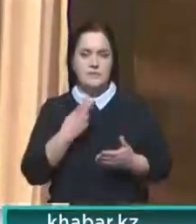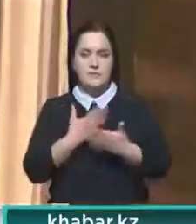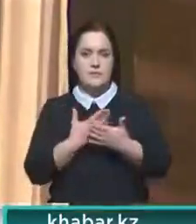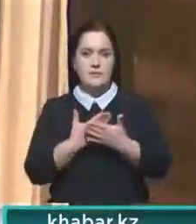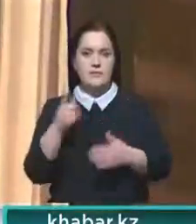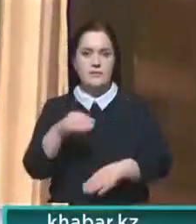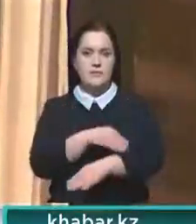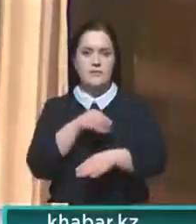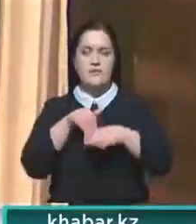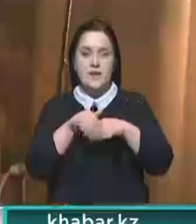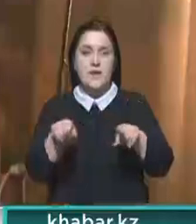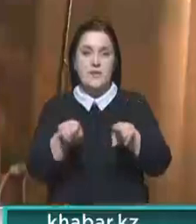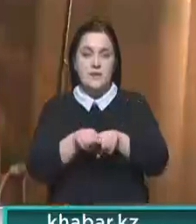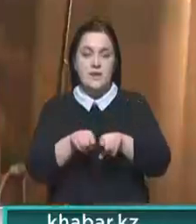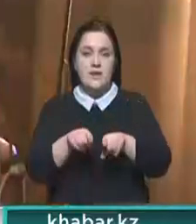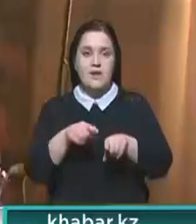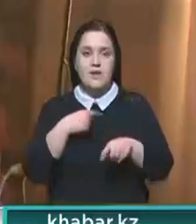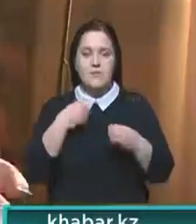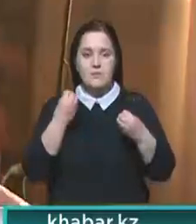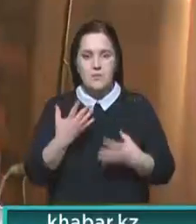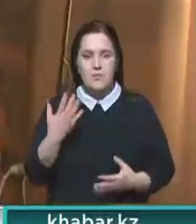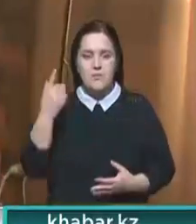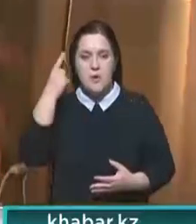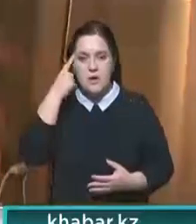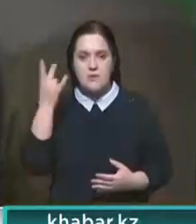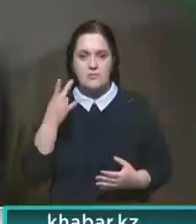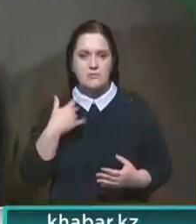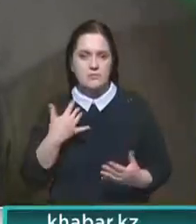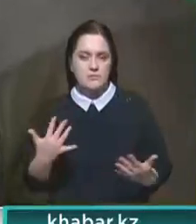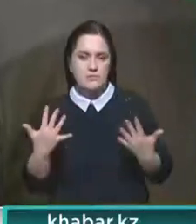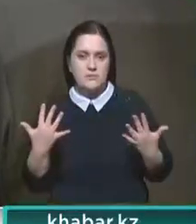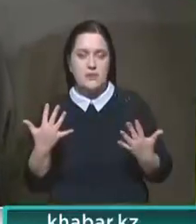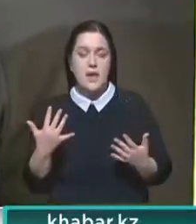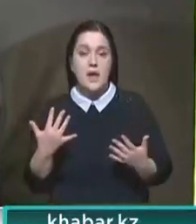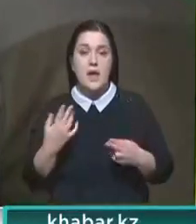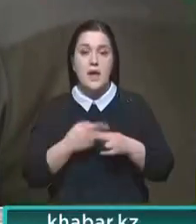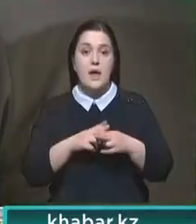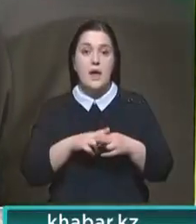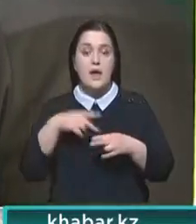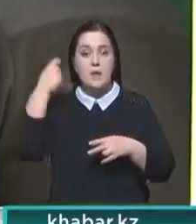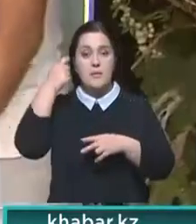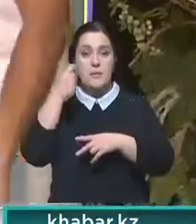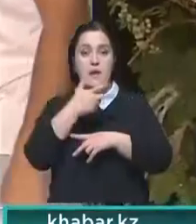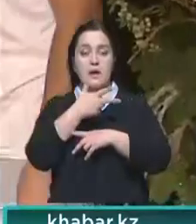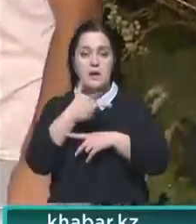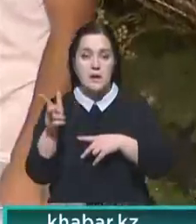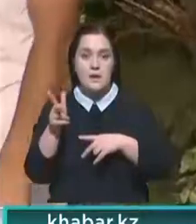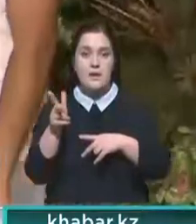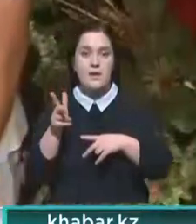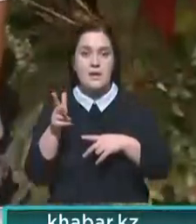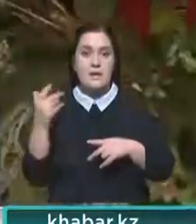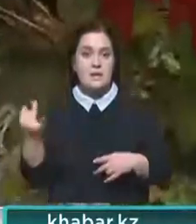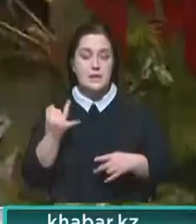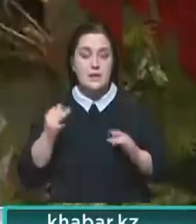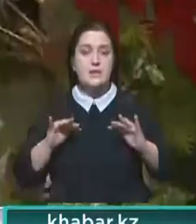жена инвестора вот в таком виде. Я просто подумала, должна быть яркой. Создатели кинокомедии уверены, что невероятные события,